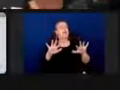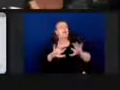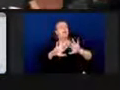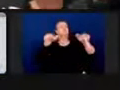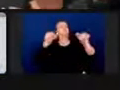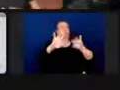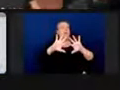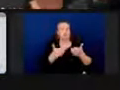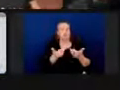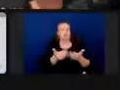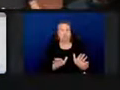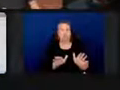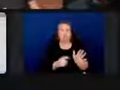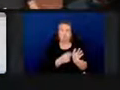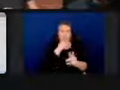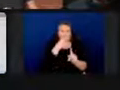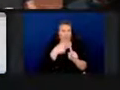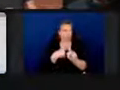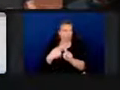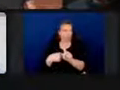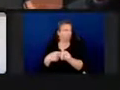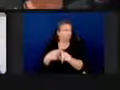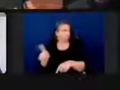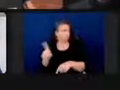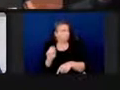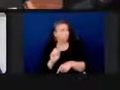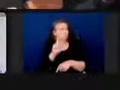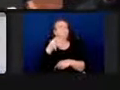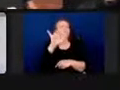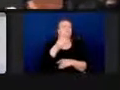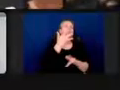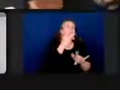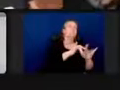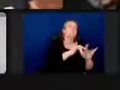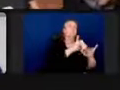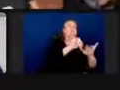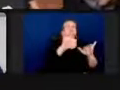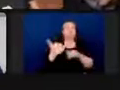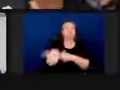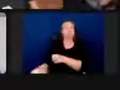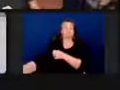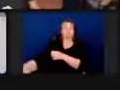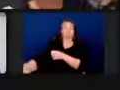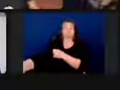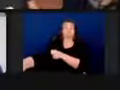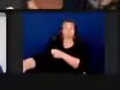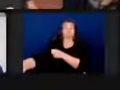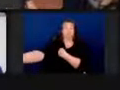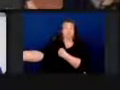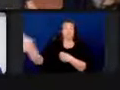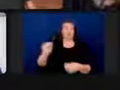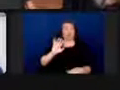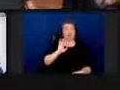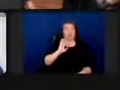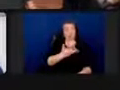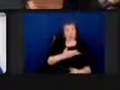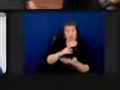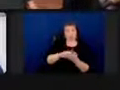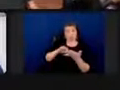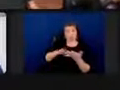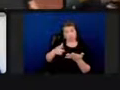هذه القطاعات المختلفة وأيضا من المهم أن نخصص طبعا سيارات ميدانية بالنسبة